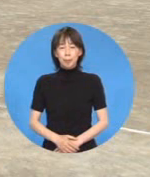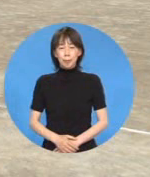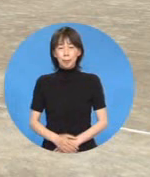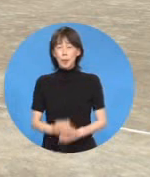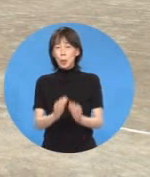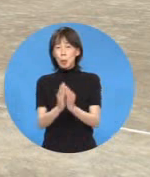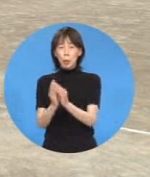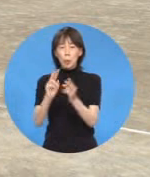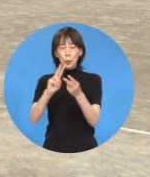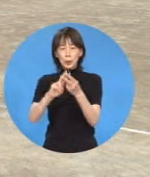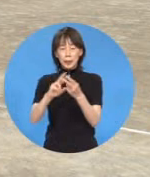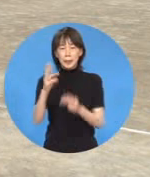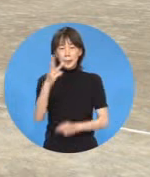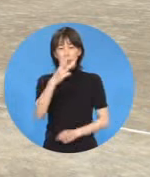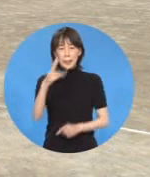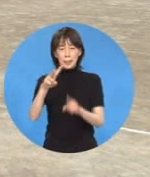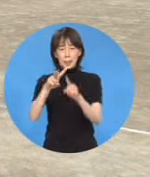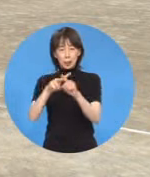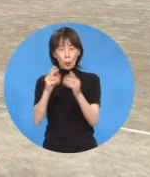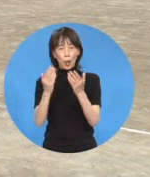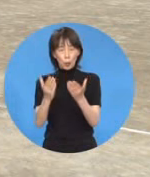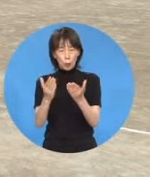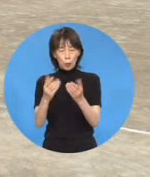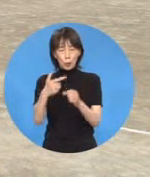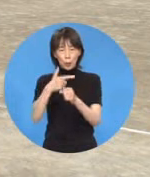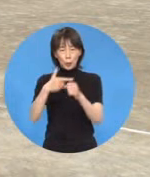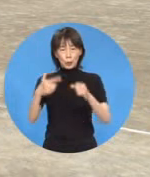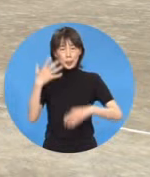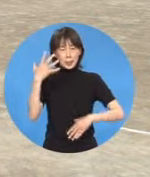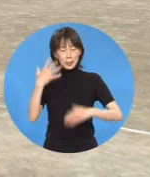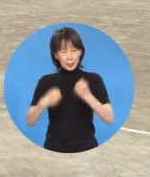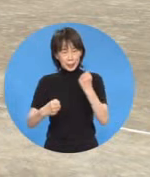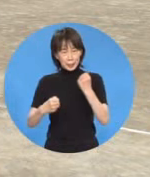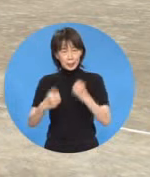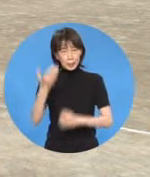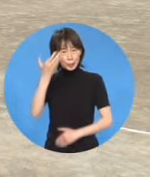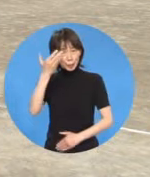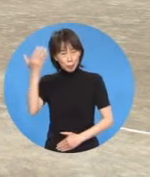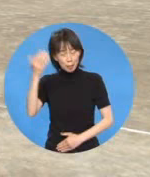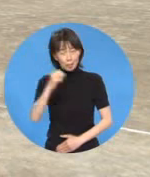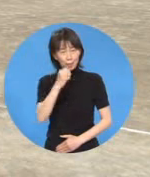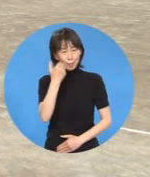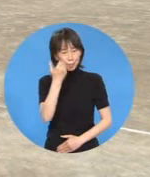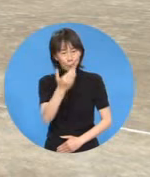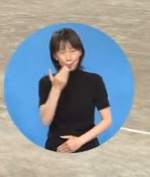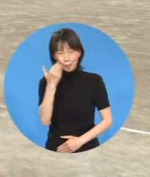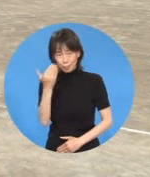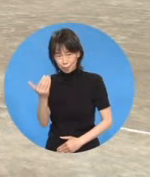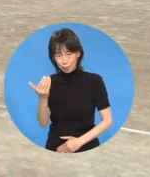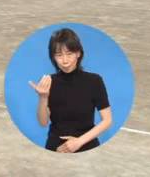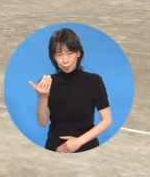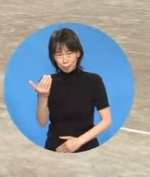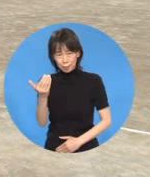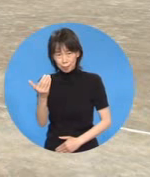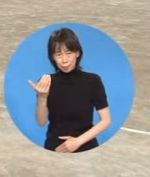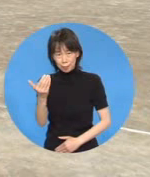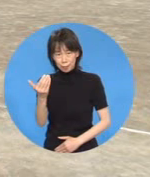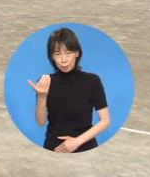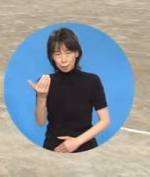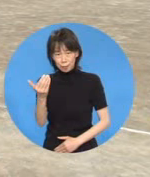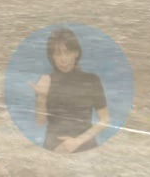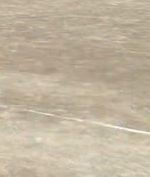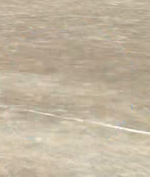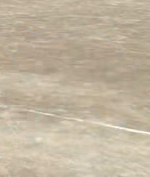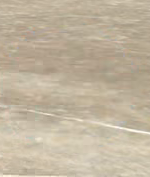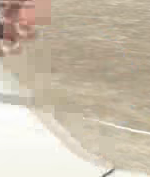た第学校に来ています今日は6年生の子供たちに将来の夢を聞いてみたいと思い